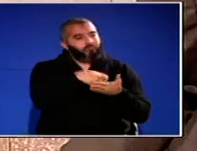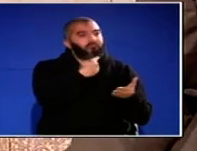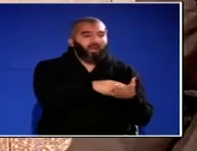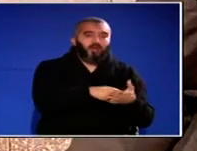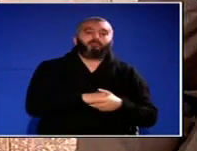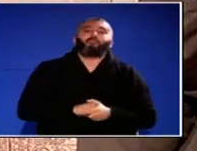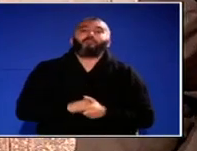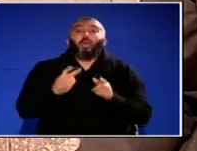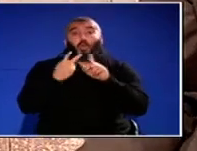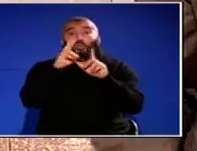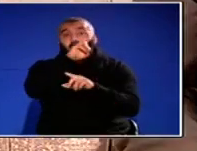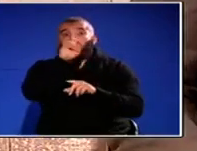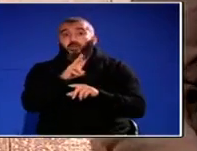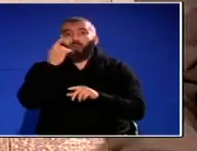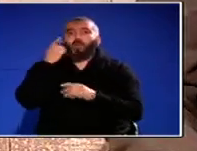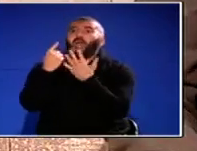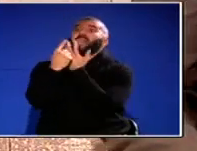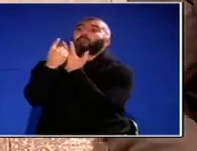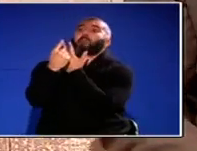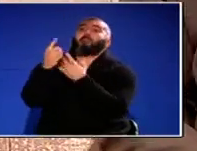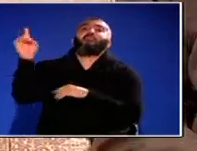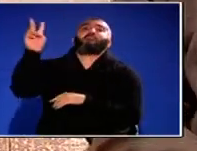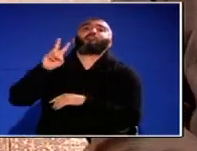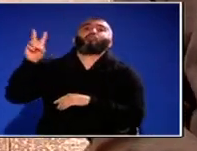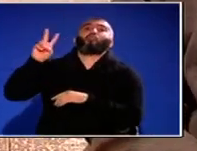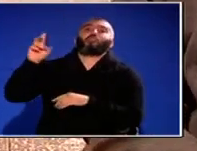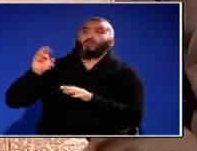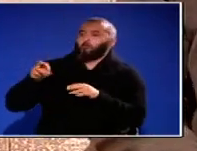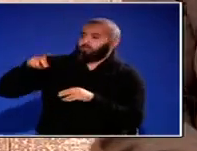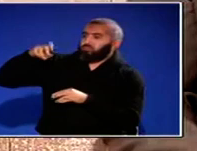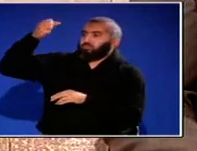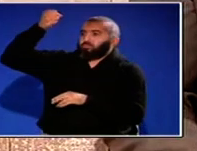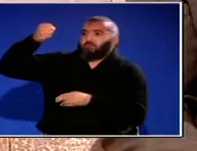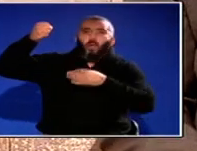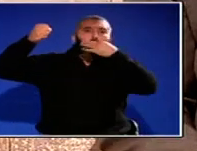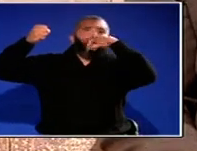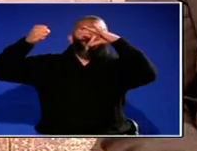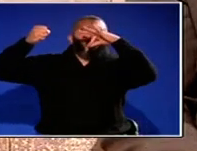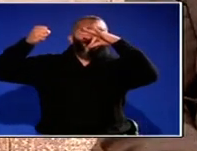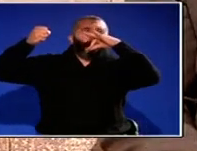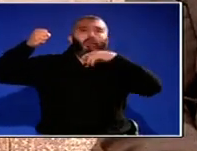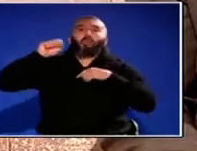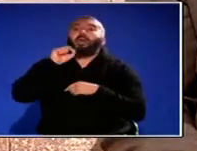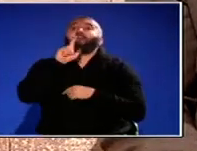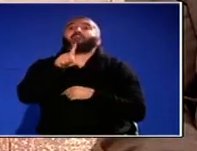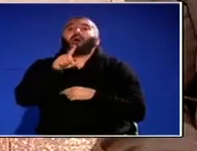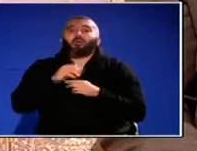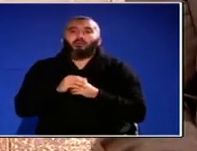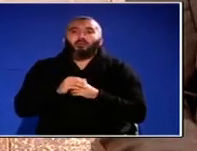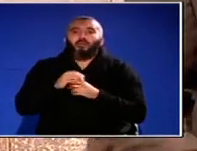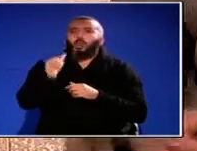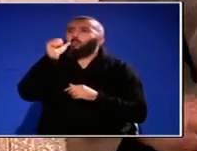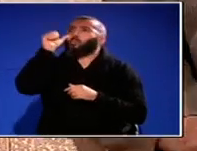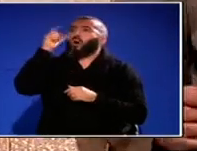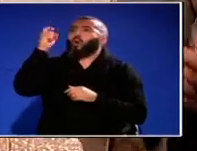يخطب خطبة بكاملها ثم ينزل قبل أن يصلي بالناس يشرب الماء. درك هل يشربه عادة من